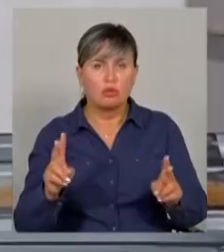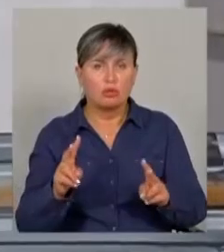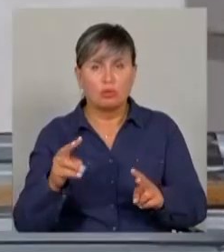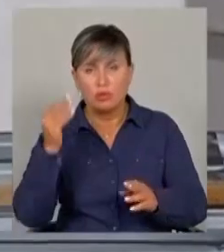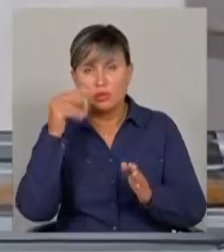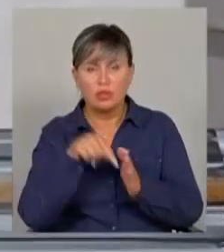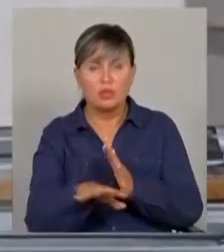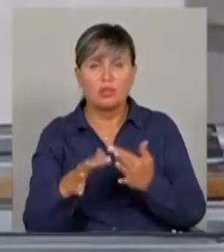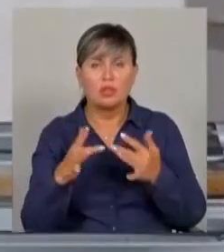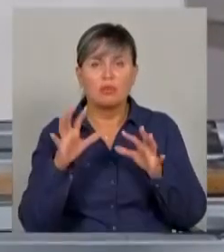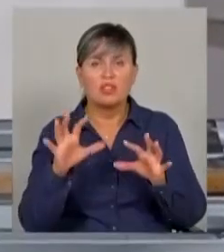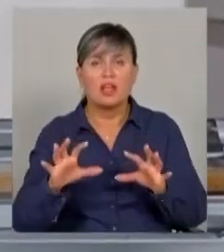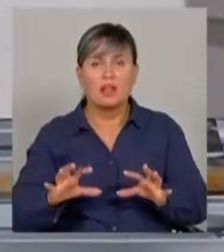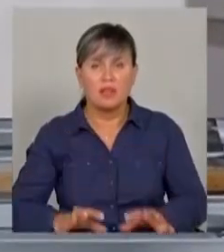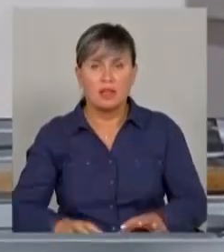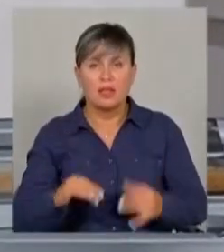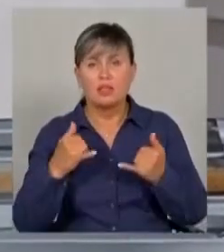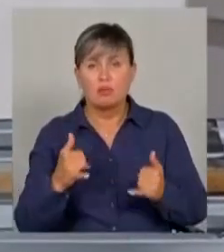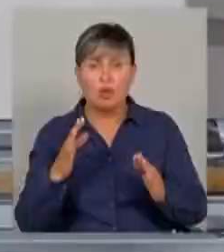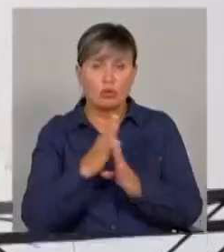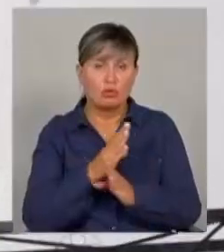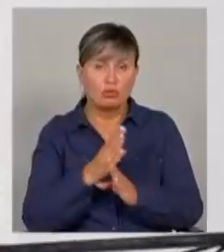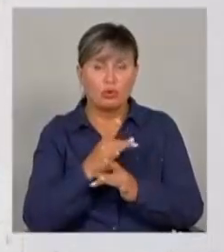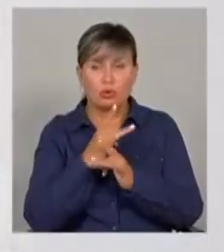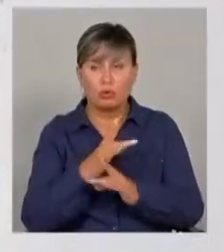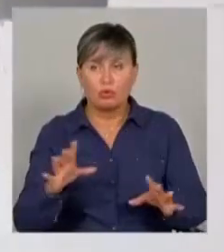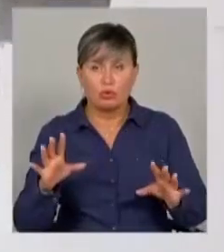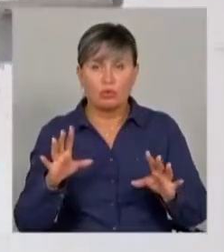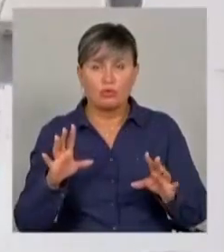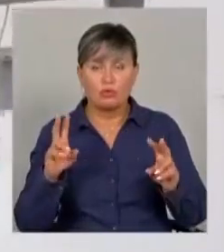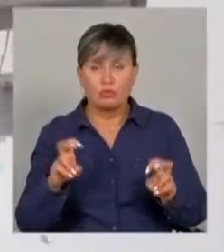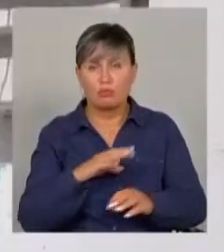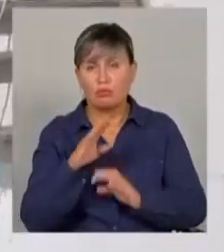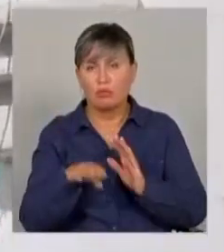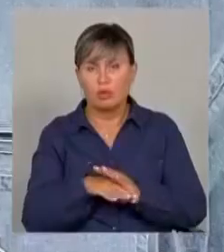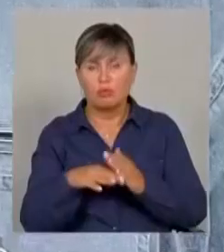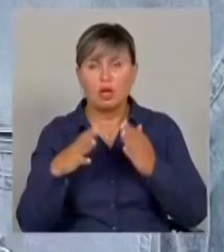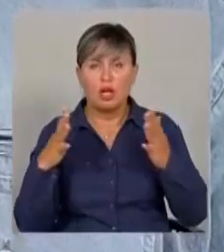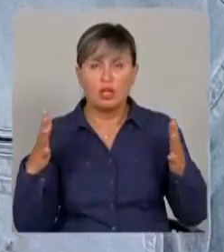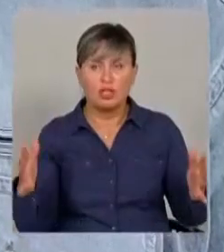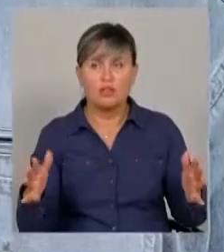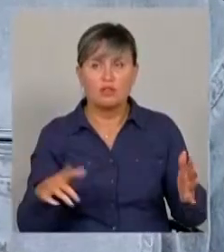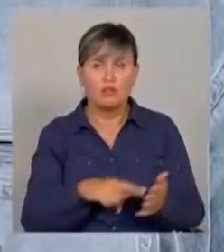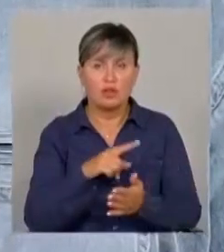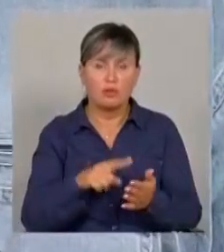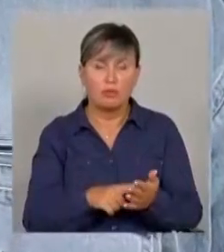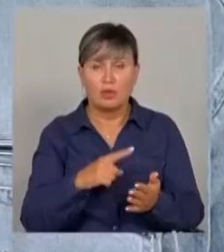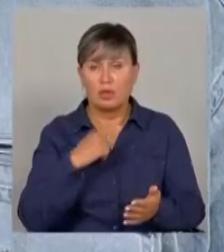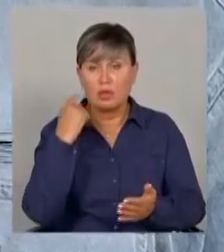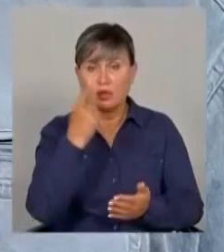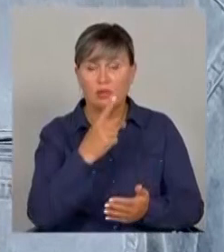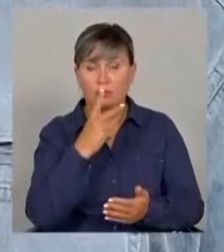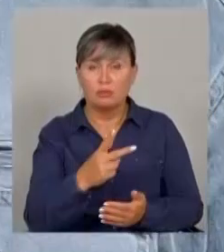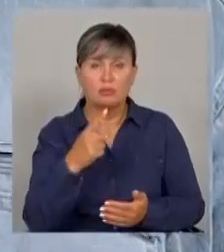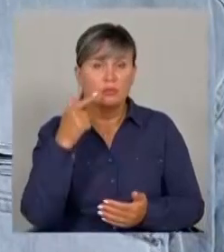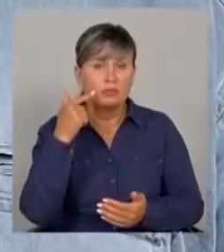значения требованиям законодательства. Теперь судьба культурного символа города под большим вопросом. Налицо абсолютно безграмотное